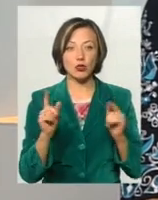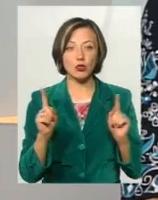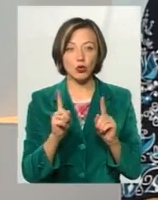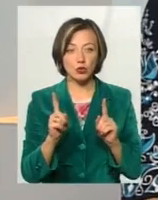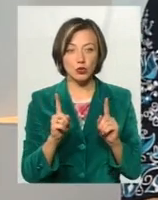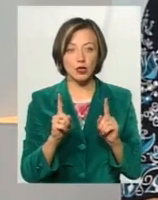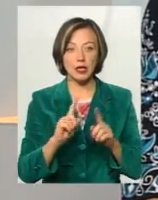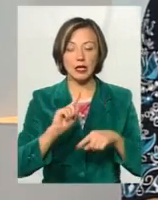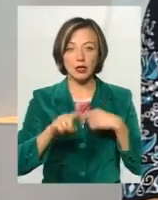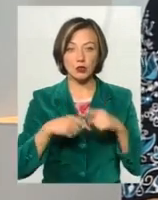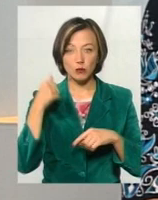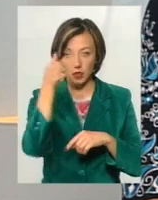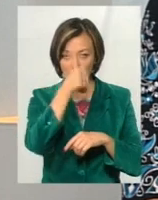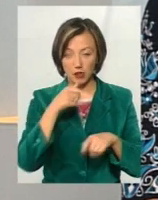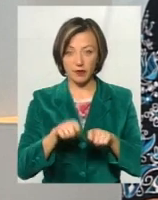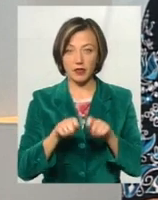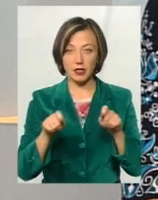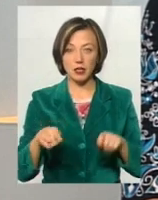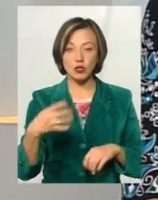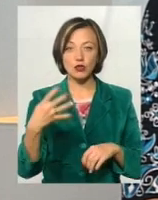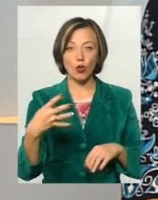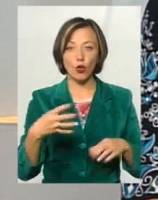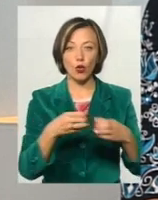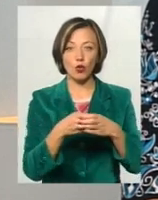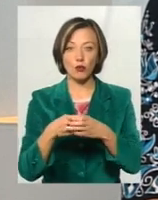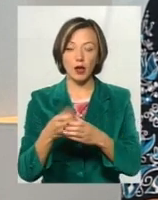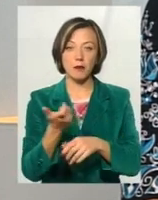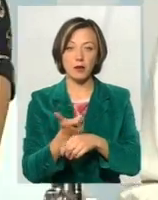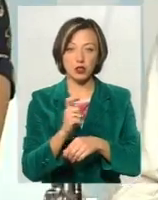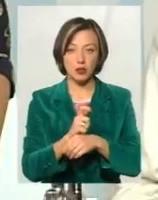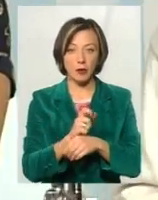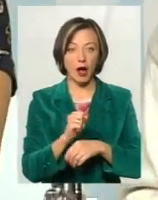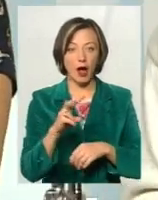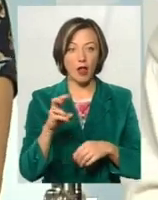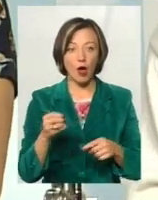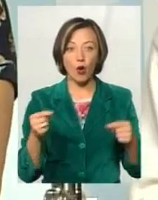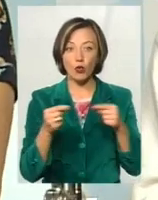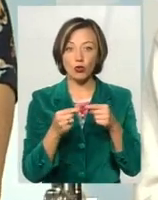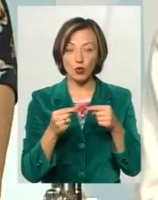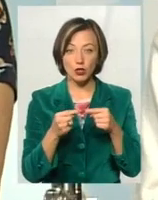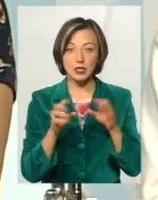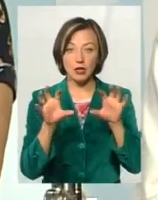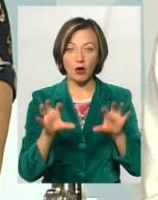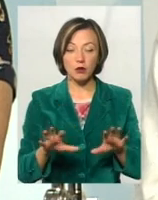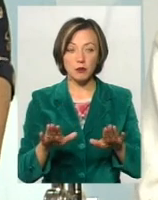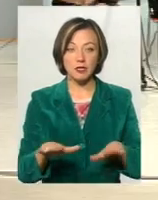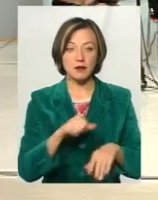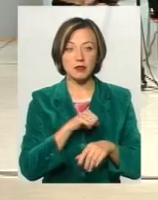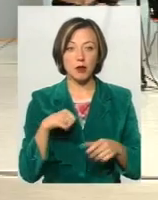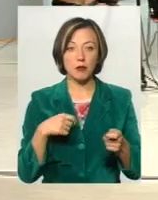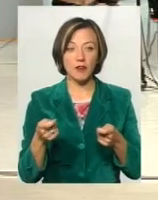щоб на наступний рік відкрити на 40 груп більше. Я вибачаюся, але уточнення, наскільки я знаю, закон про місцеве